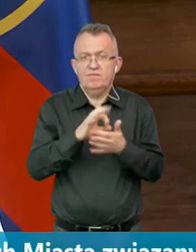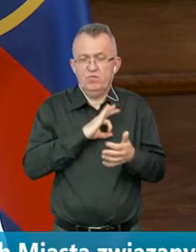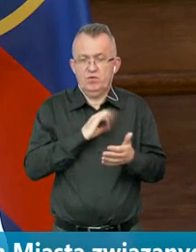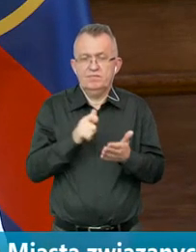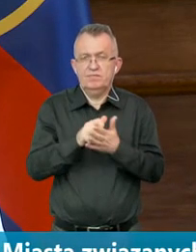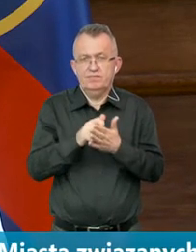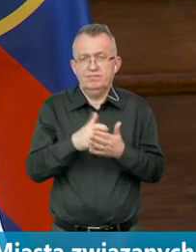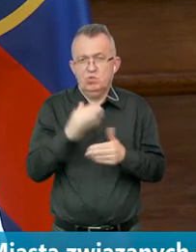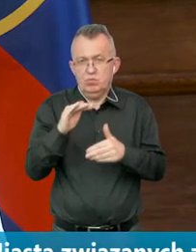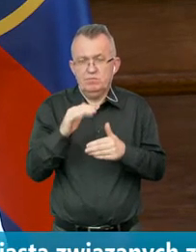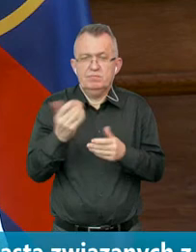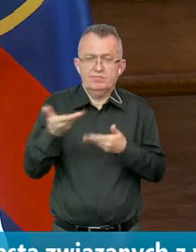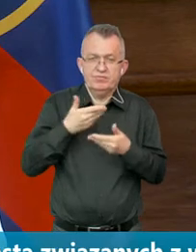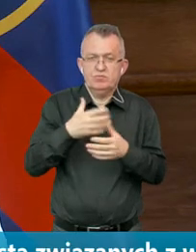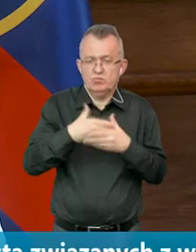budżecie